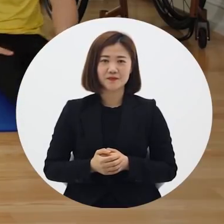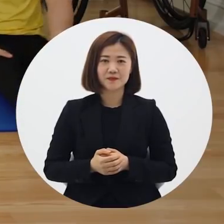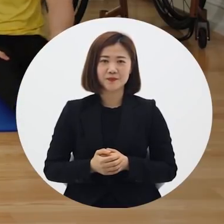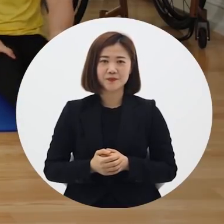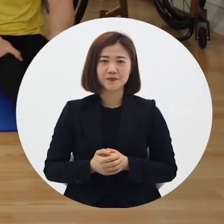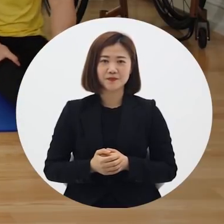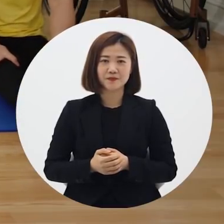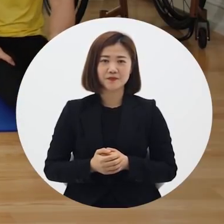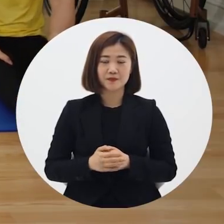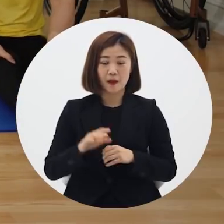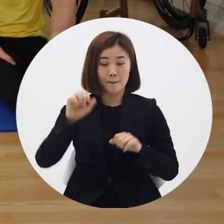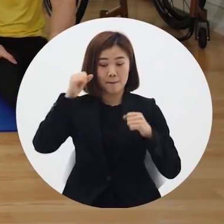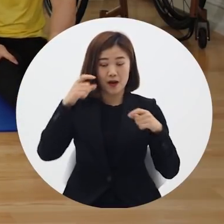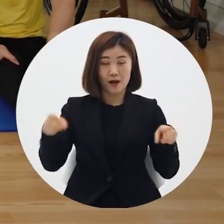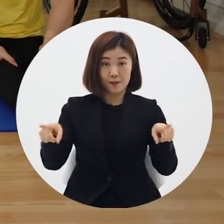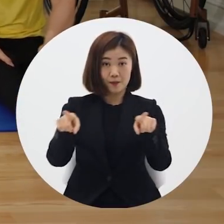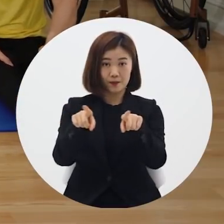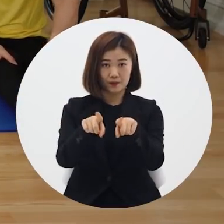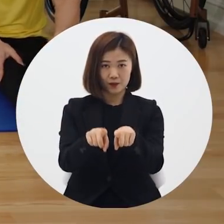다리를 모아주시고